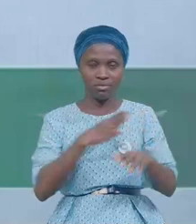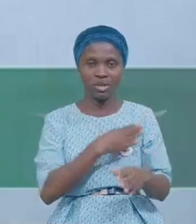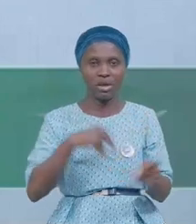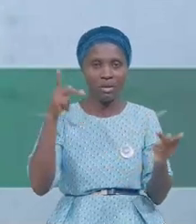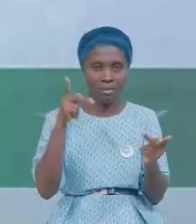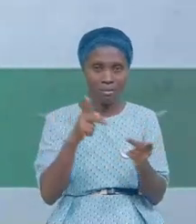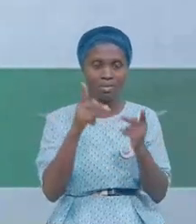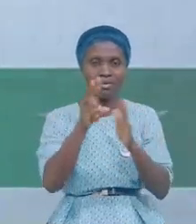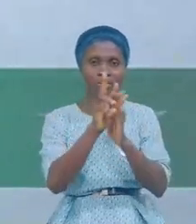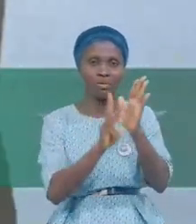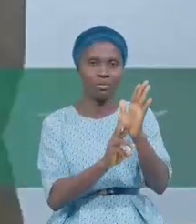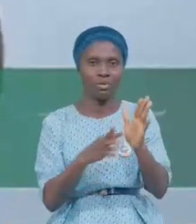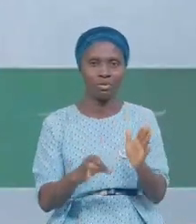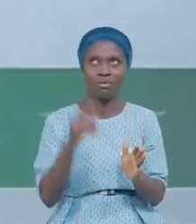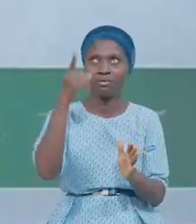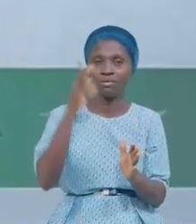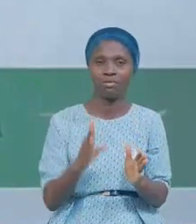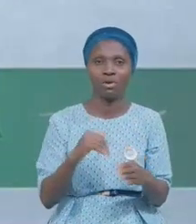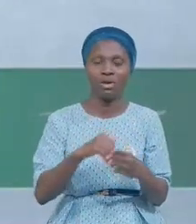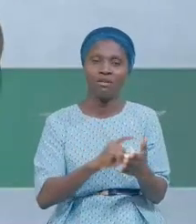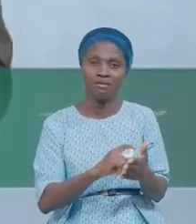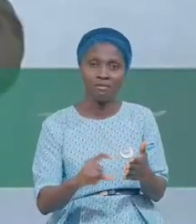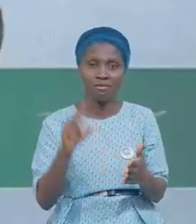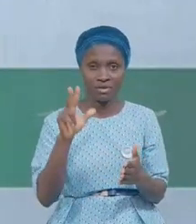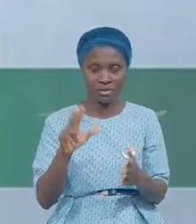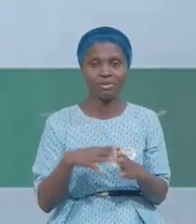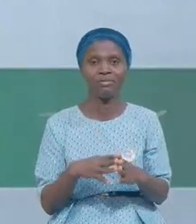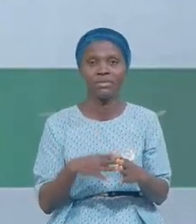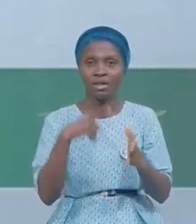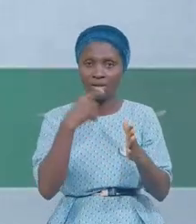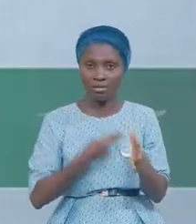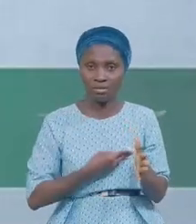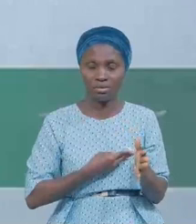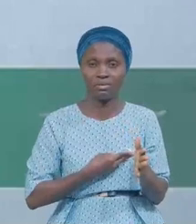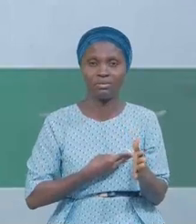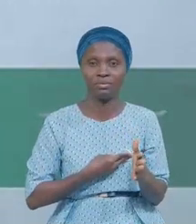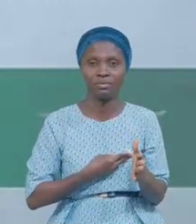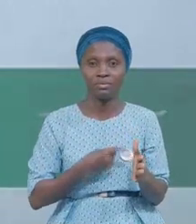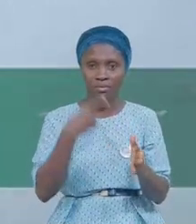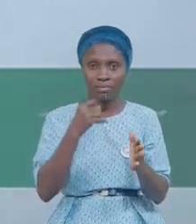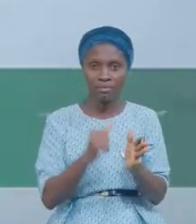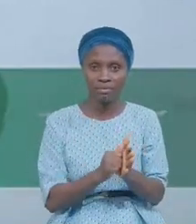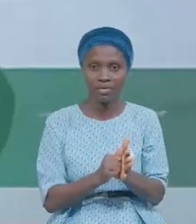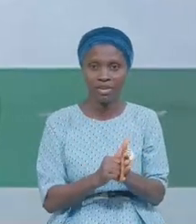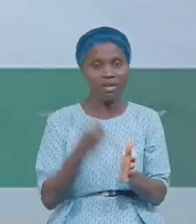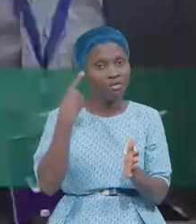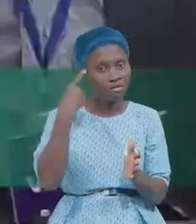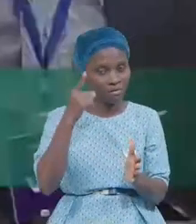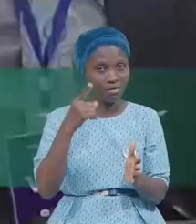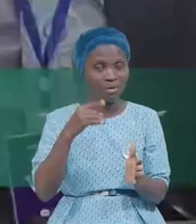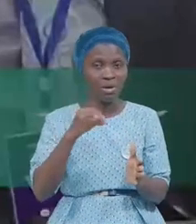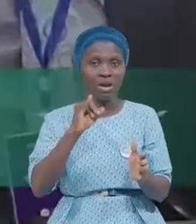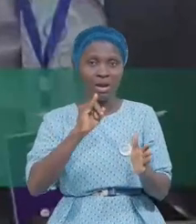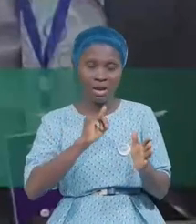et parfait. Voyez le verset 3 là. Verset 3, il dit, par la grâce qui m'a